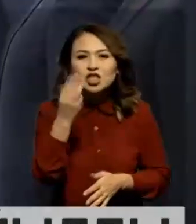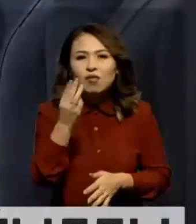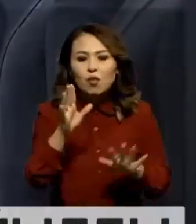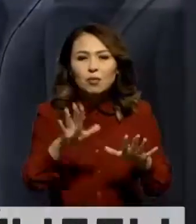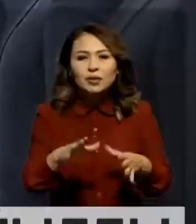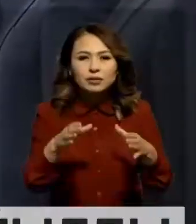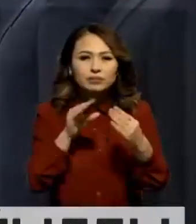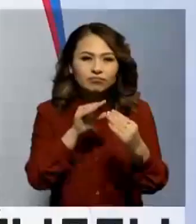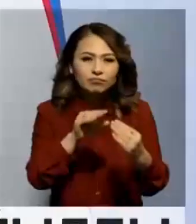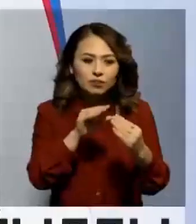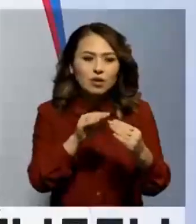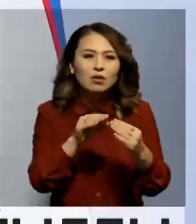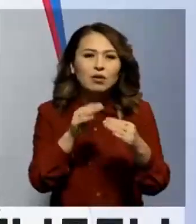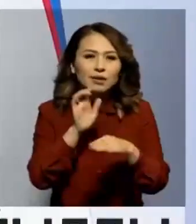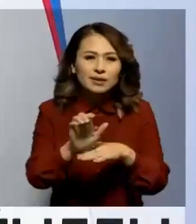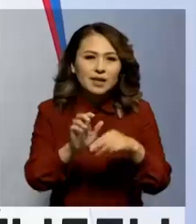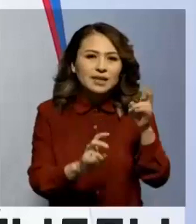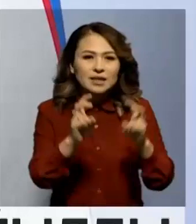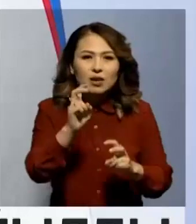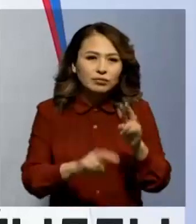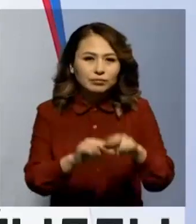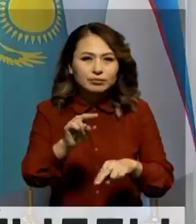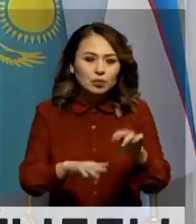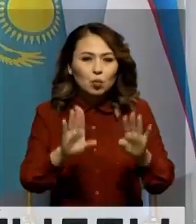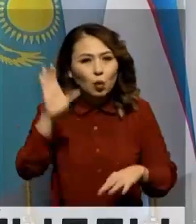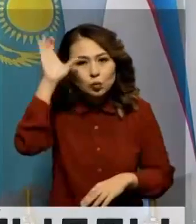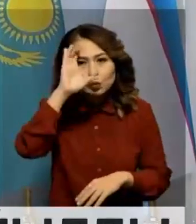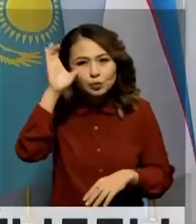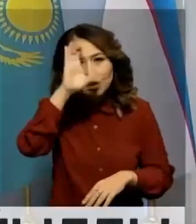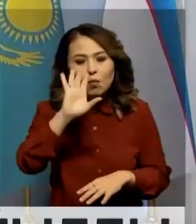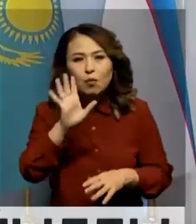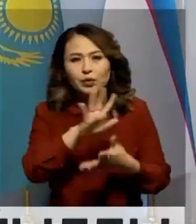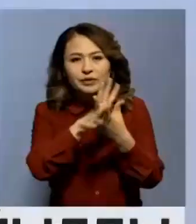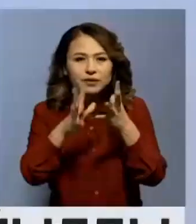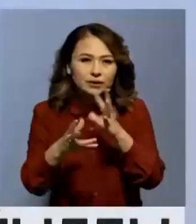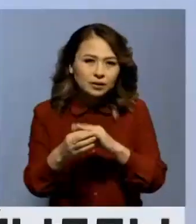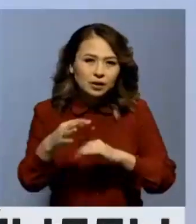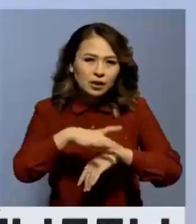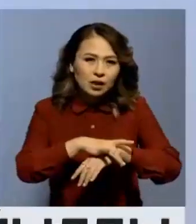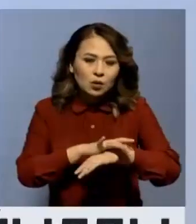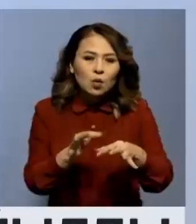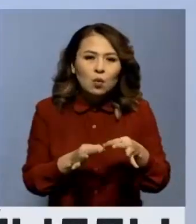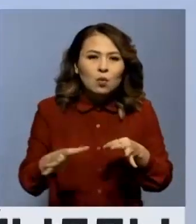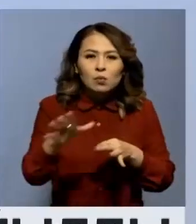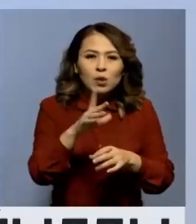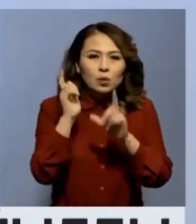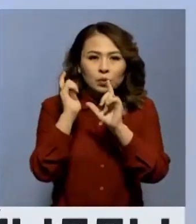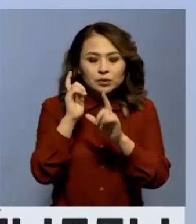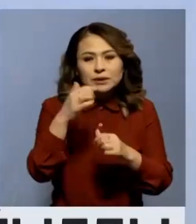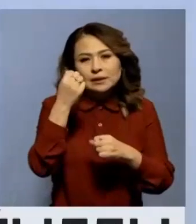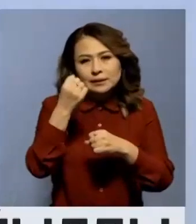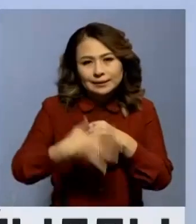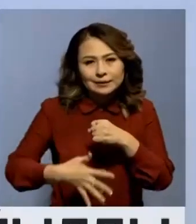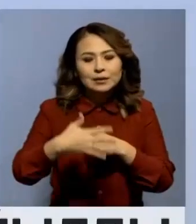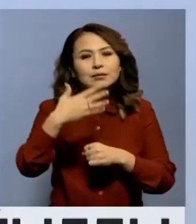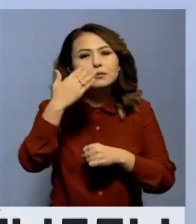шығаратын зауыт салынады. Өзбекстанның Науаи облысында минералды тыңайтқыштар өндірісі, Ташкент облысында логистикалық орталық пен Ташкент